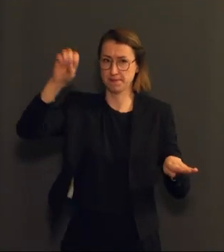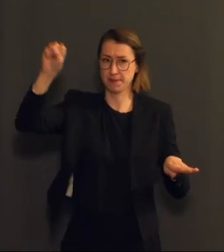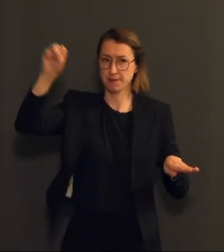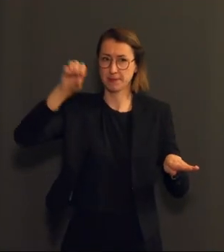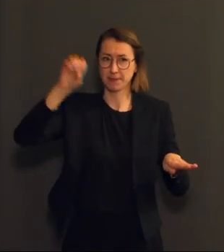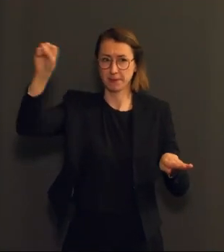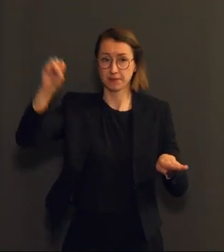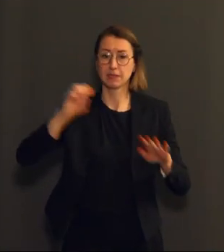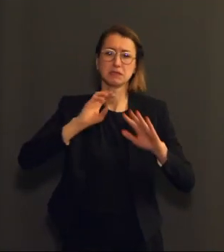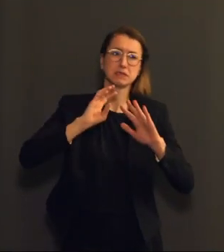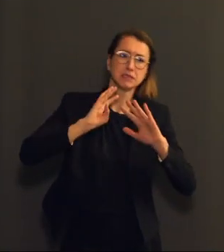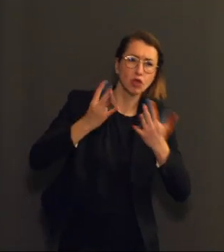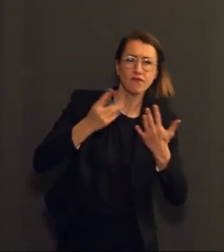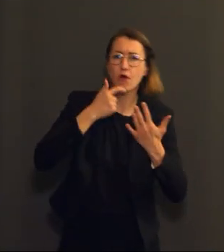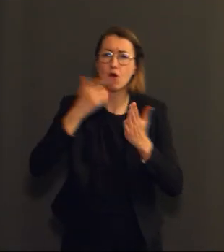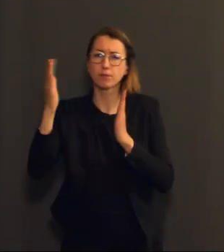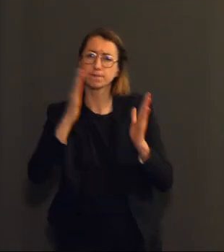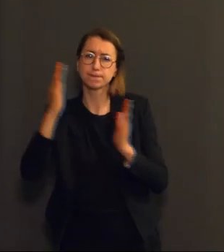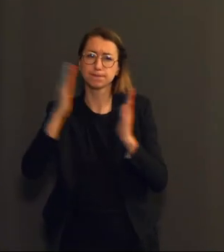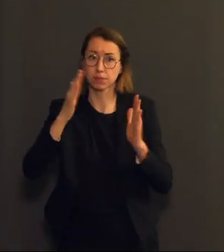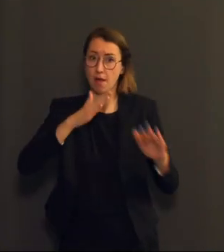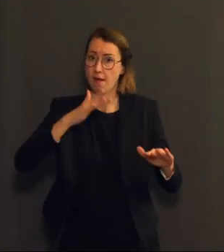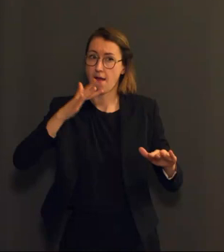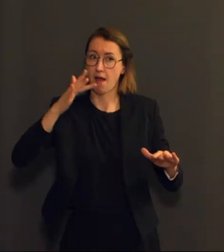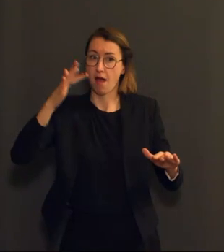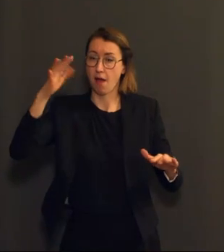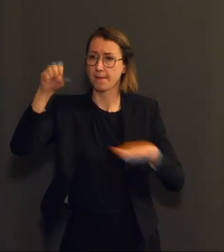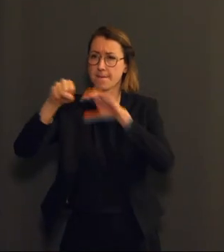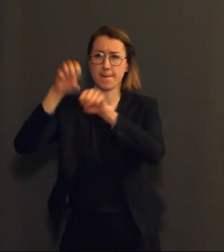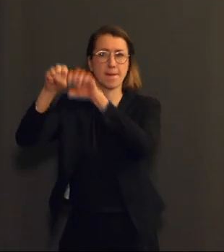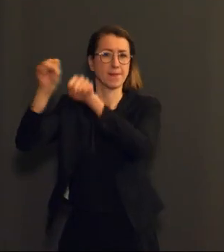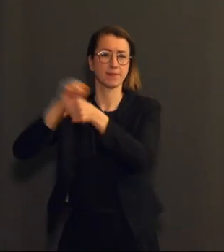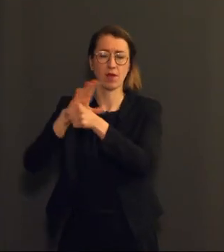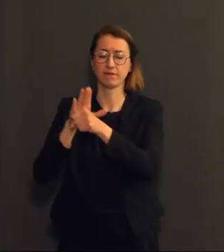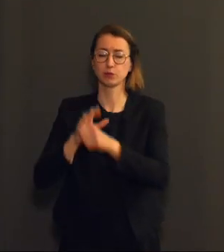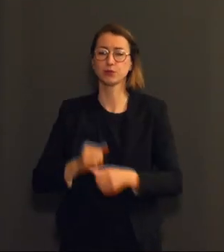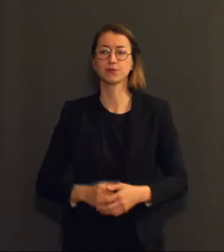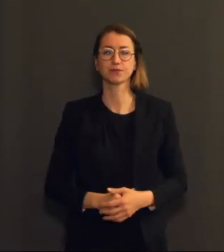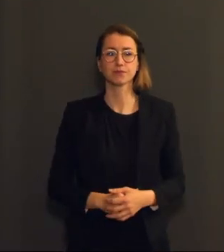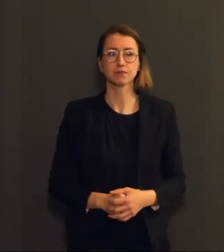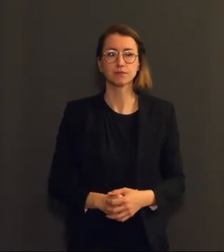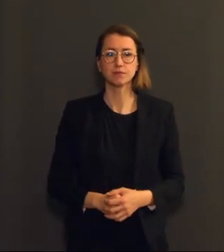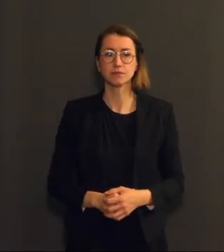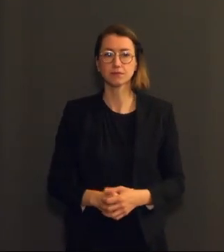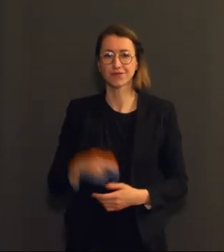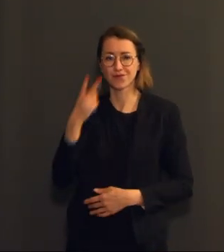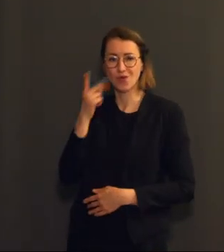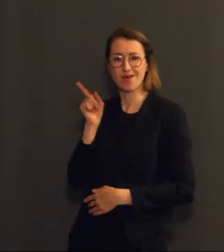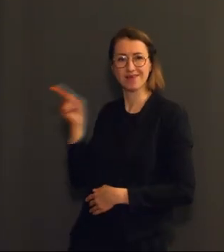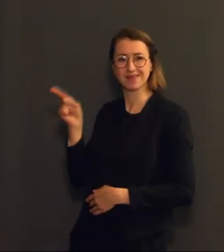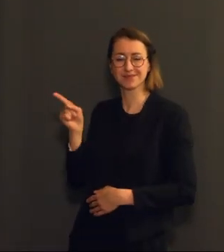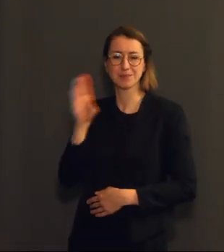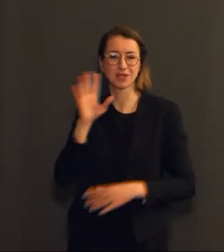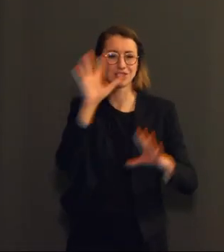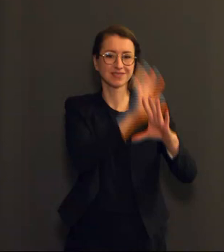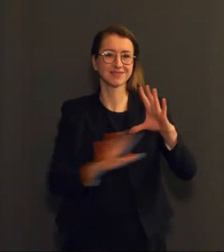dans le nombre de contaminations. Ces chiffres diminuent, on le voit sur la carte globalement dans la plupart des provinces, à l'exception